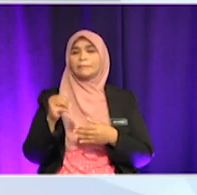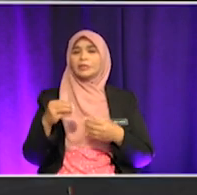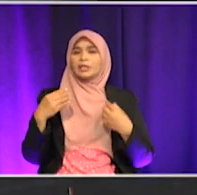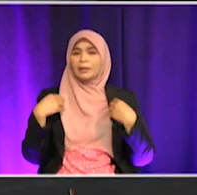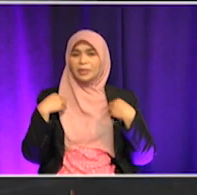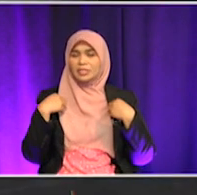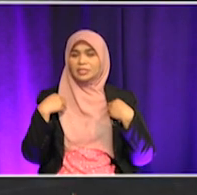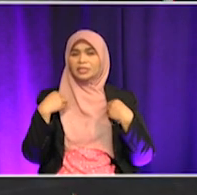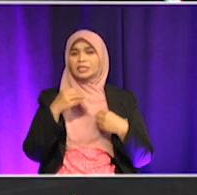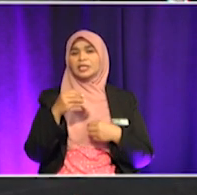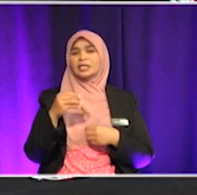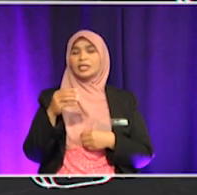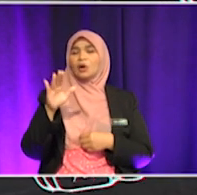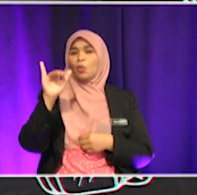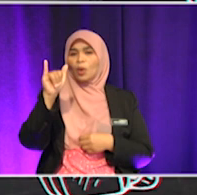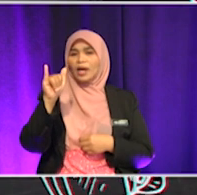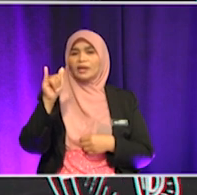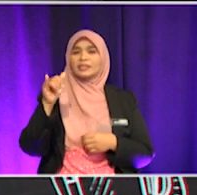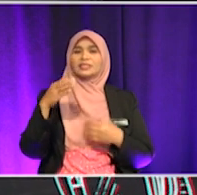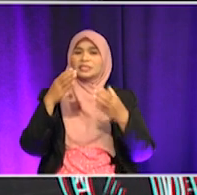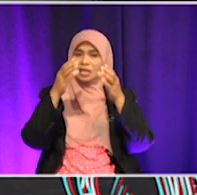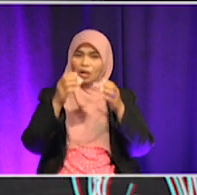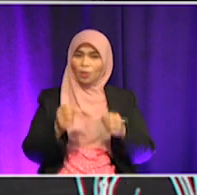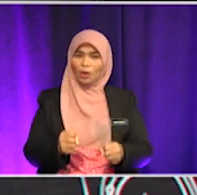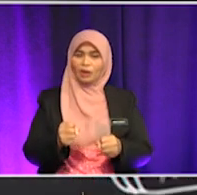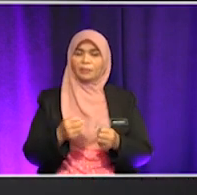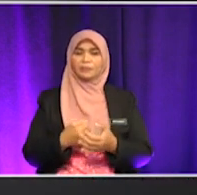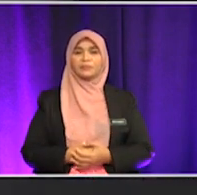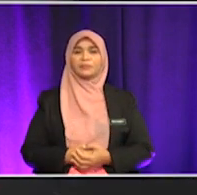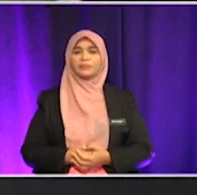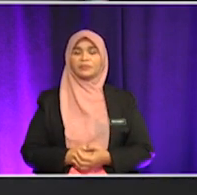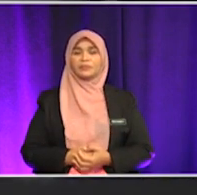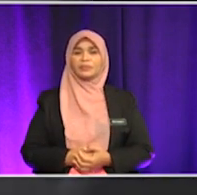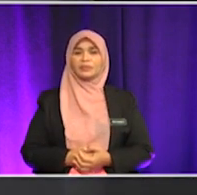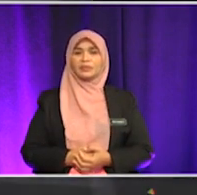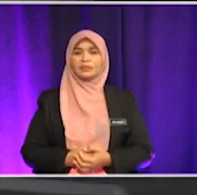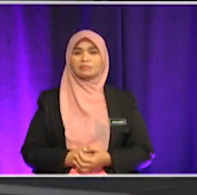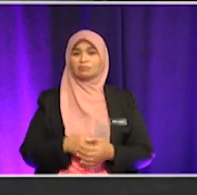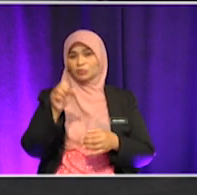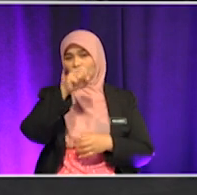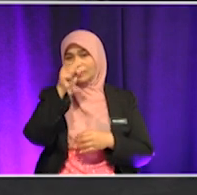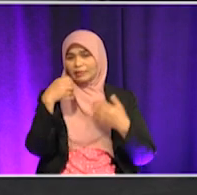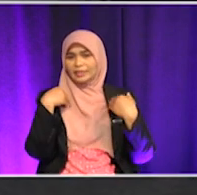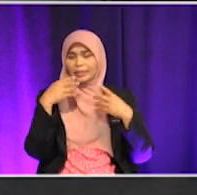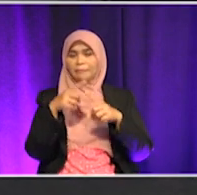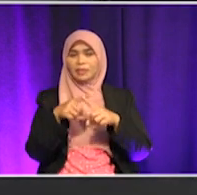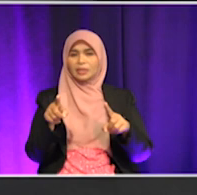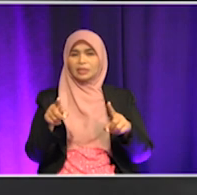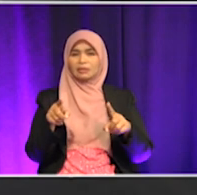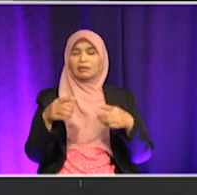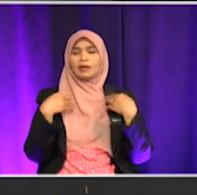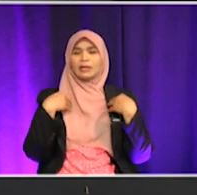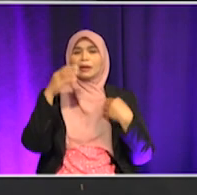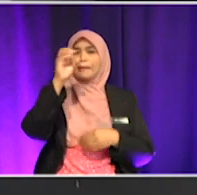seluar. Okey. Dan kalau kita boleh lihat di sini, cikgu, soalannya sedikit berbeza di mana ada